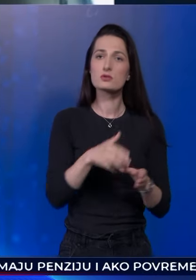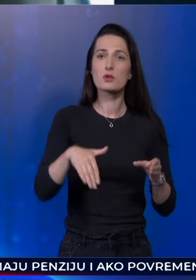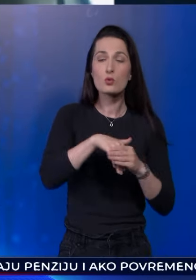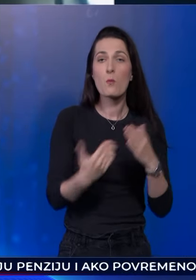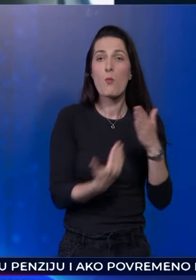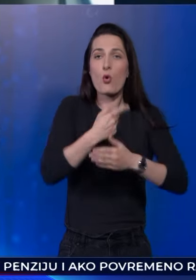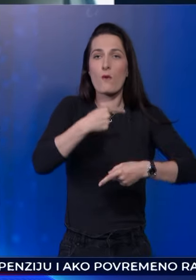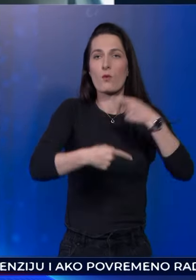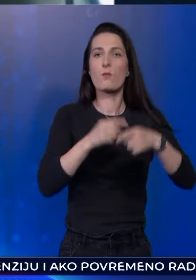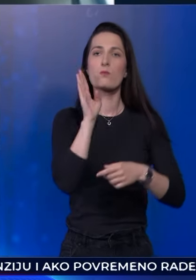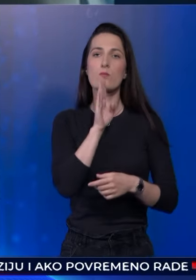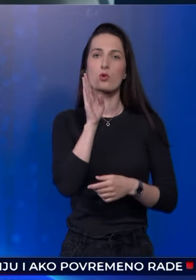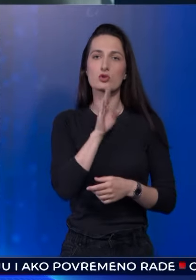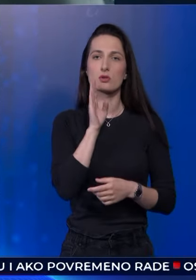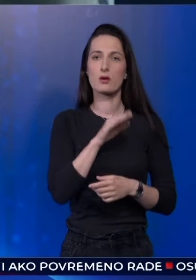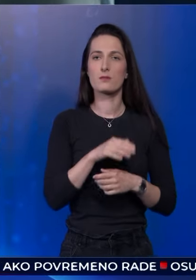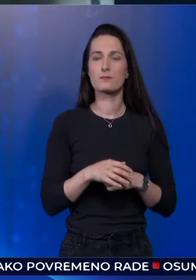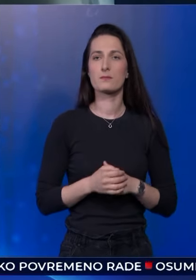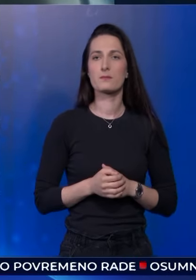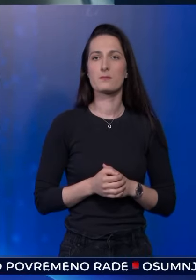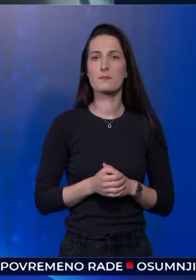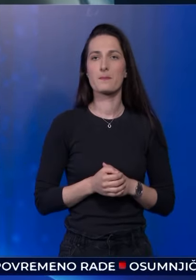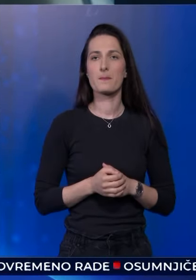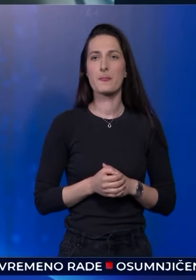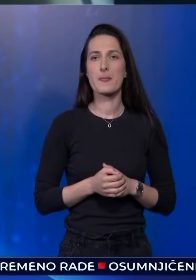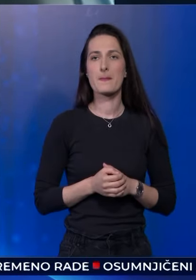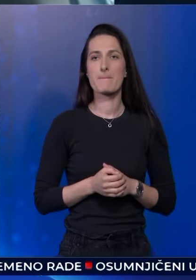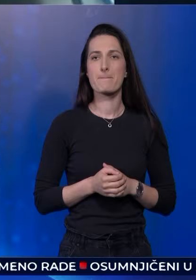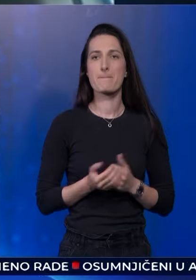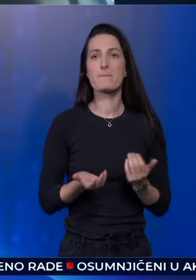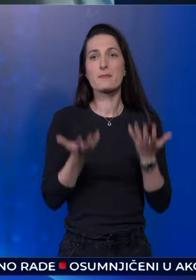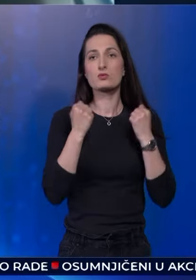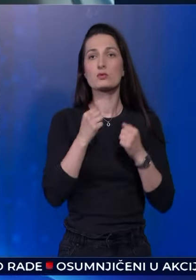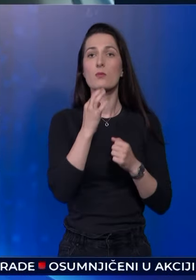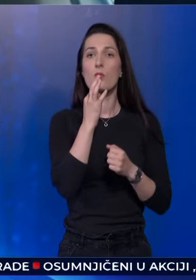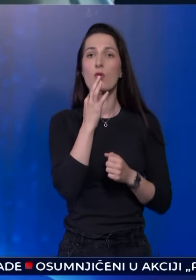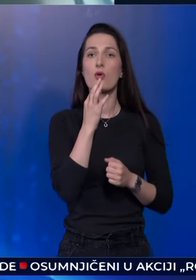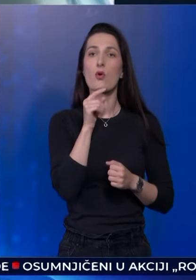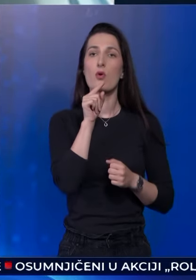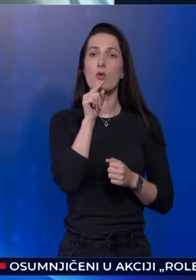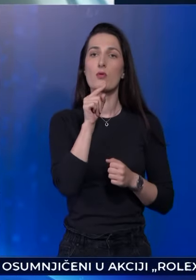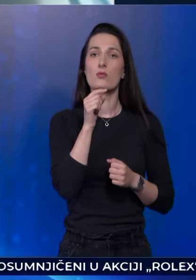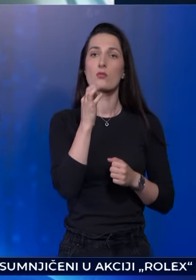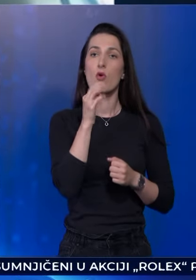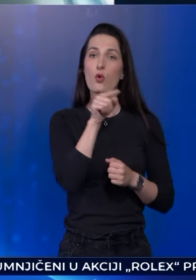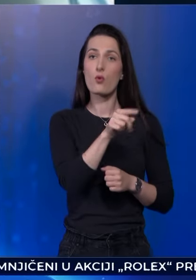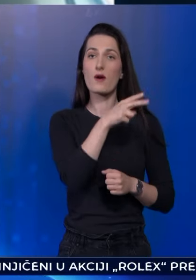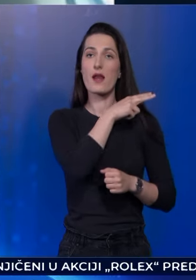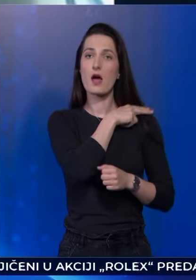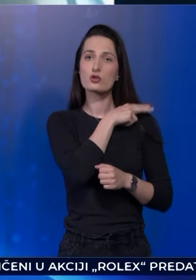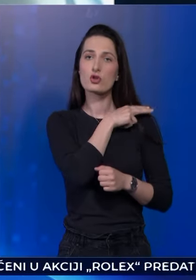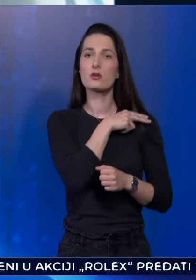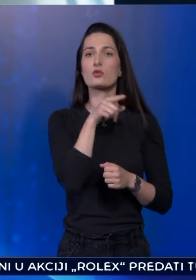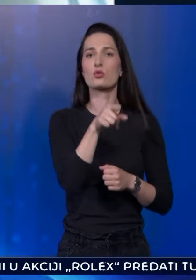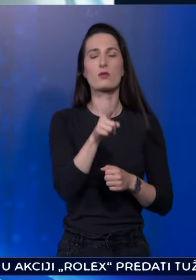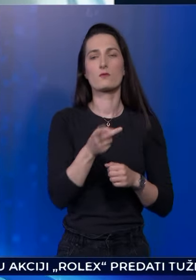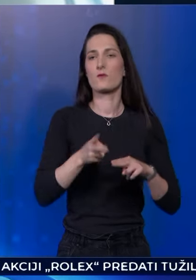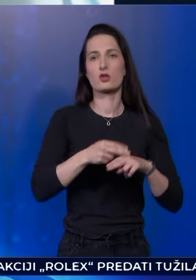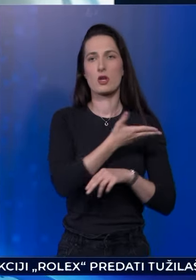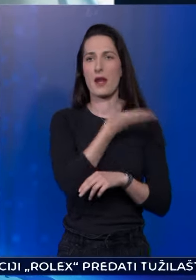drugog razloga napusti to radno mjesto, ostajalo je da se tu zaposli ponovo Bošnjak, međutim sad kako je ovaj načelnik